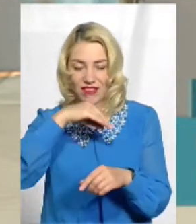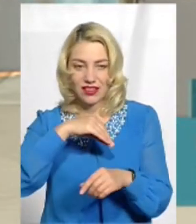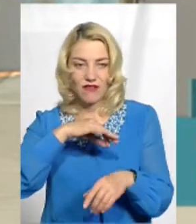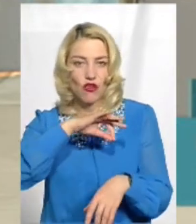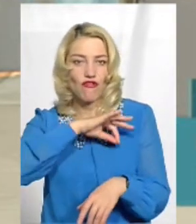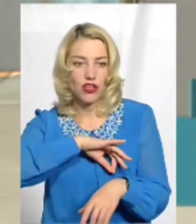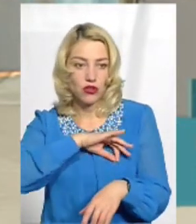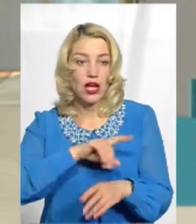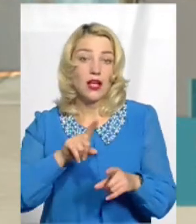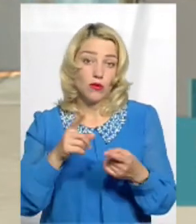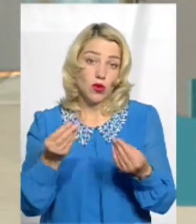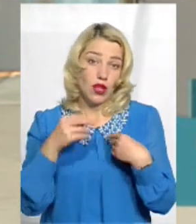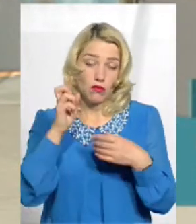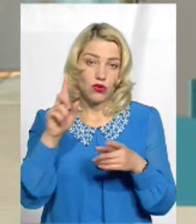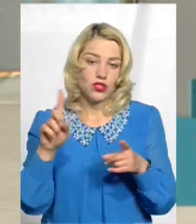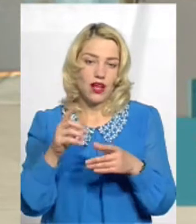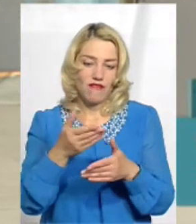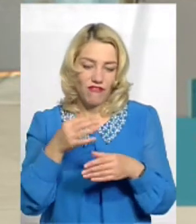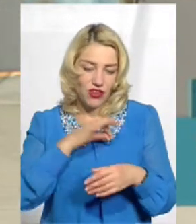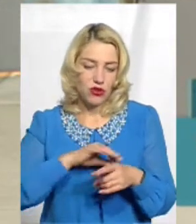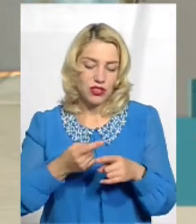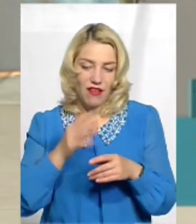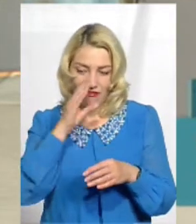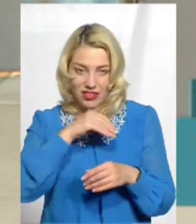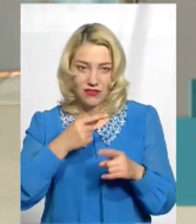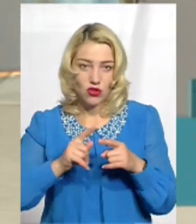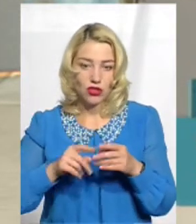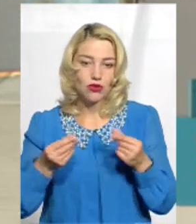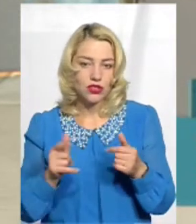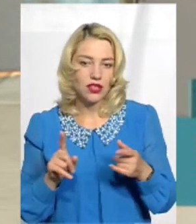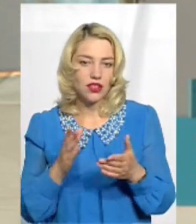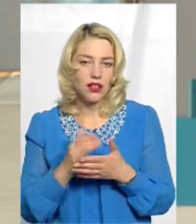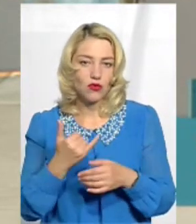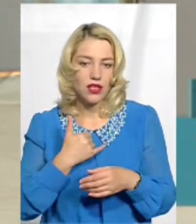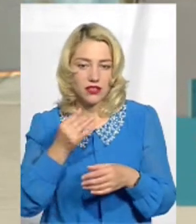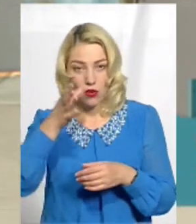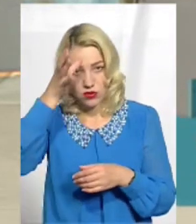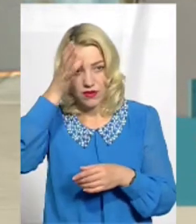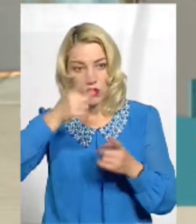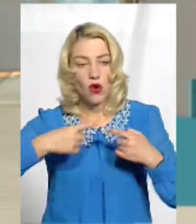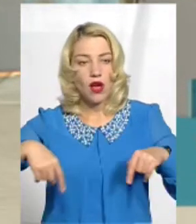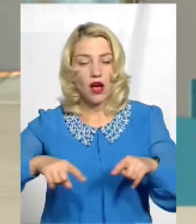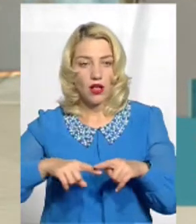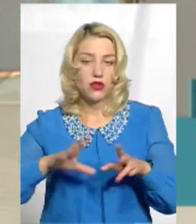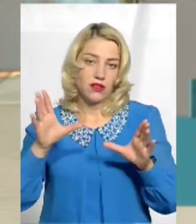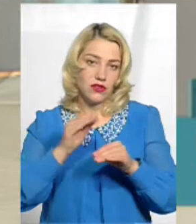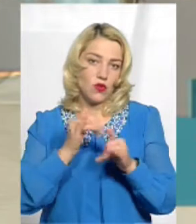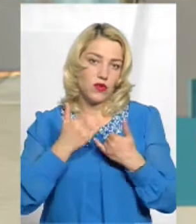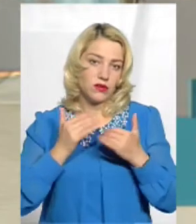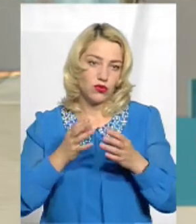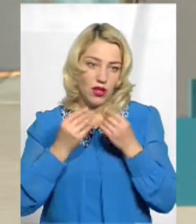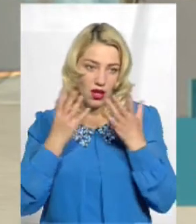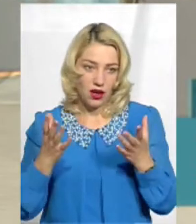використати. Тому, дай Боже, нам використати ефективно ті кошти, які у нас є на освітню галузь, і все в нас буде гаразд.